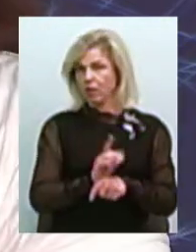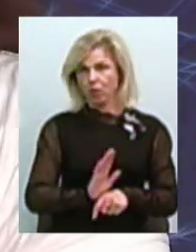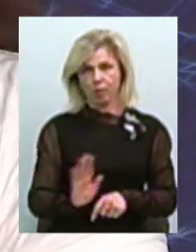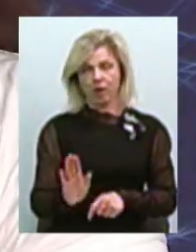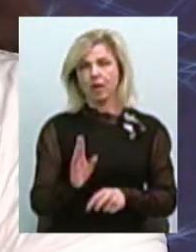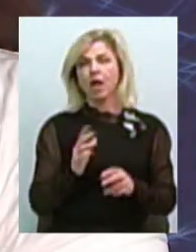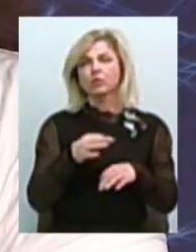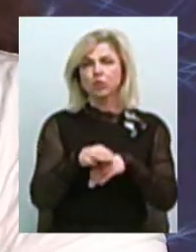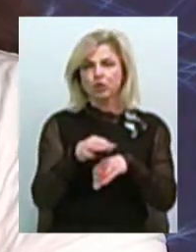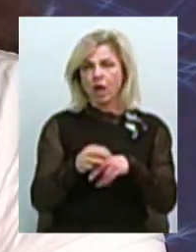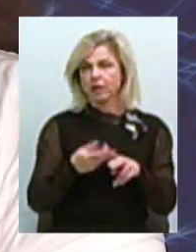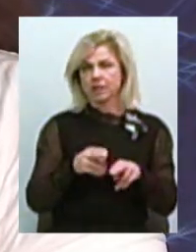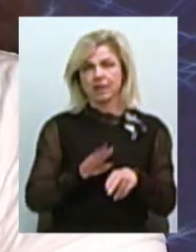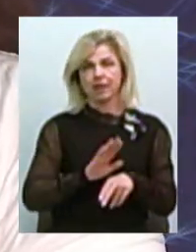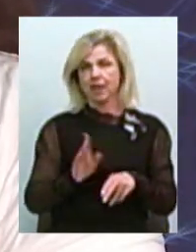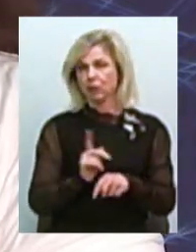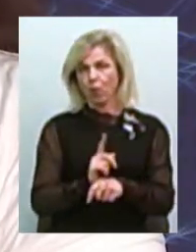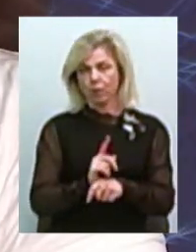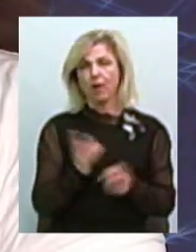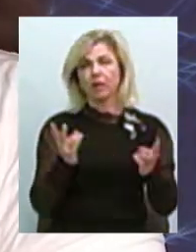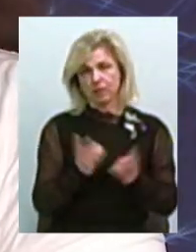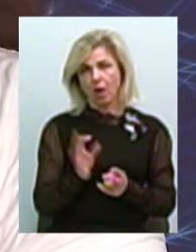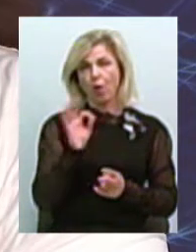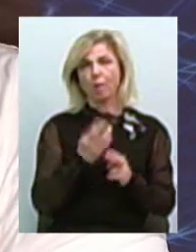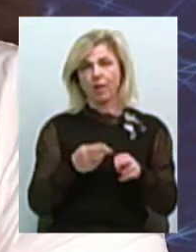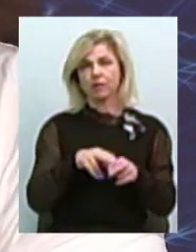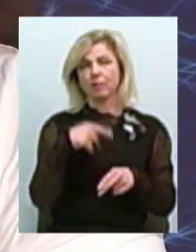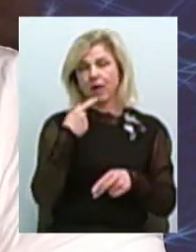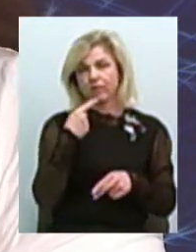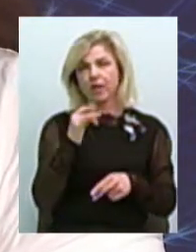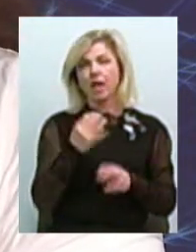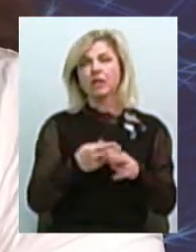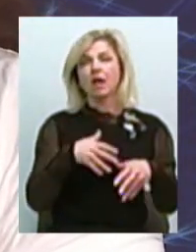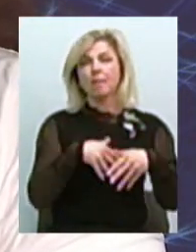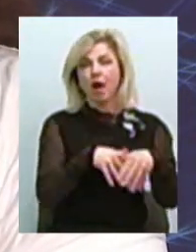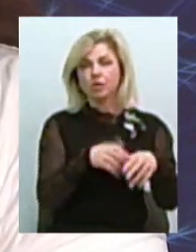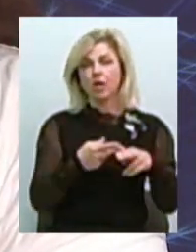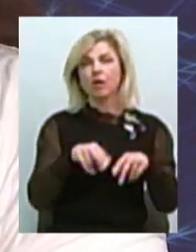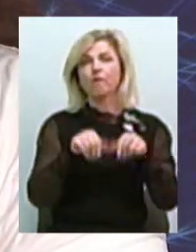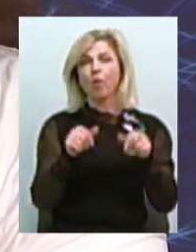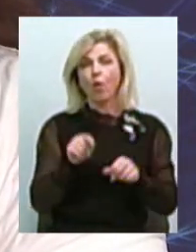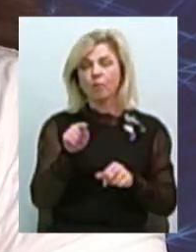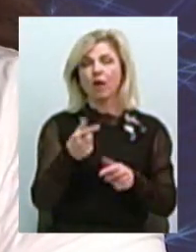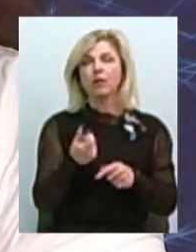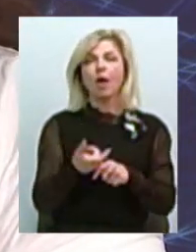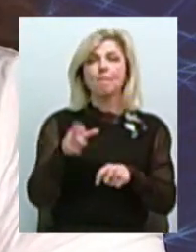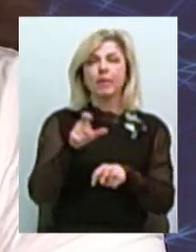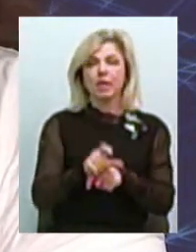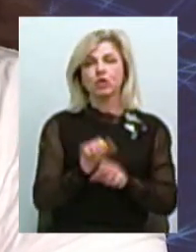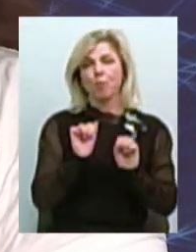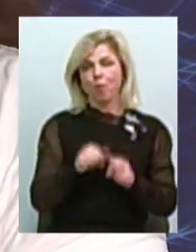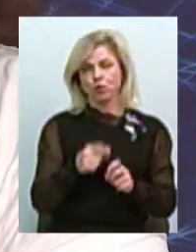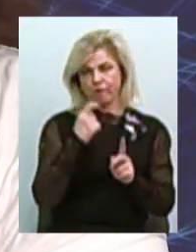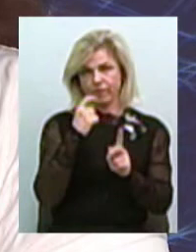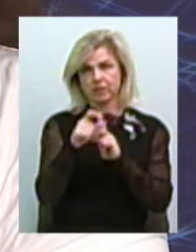не норма, і потрібно про це говорити. І тому марш – це просто фактично та форма, в якій більш доречно можна висловитися